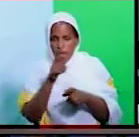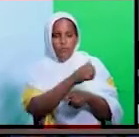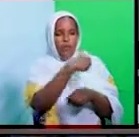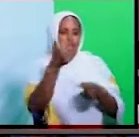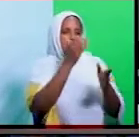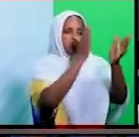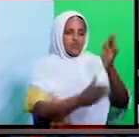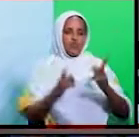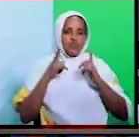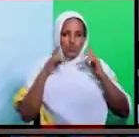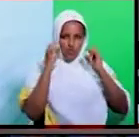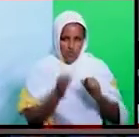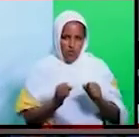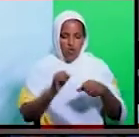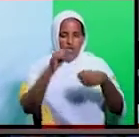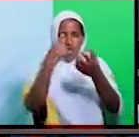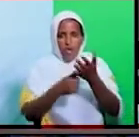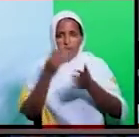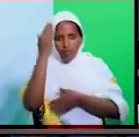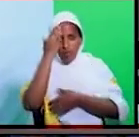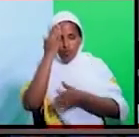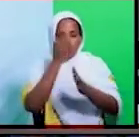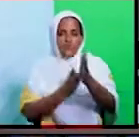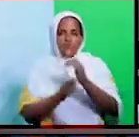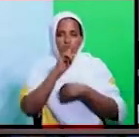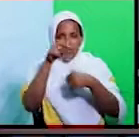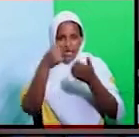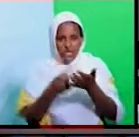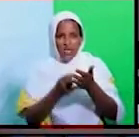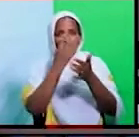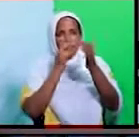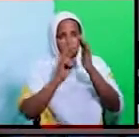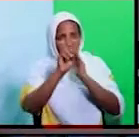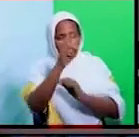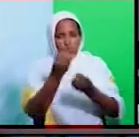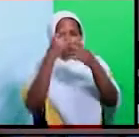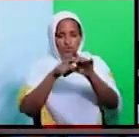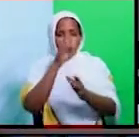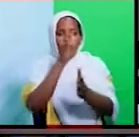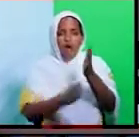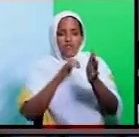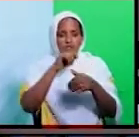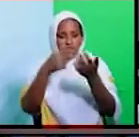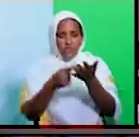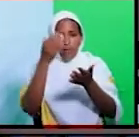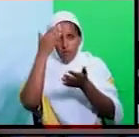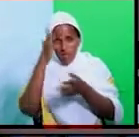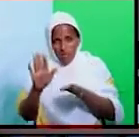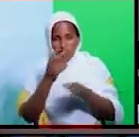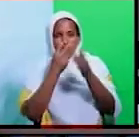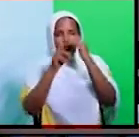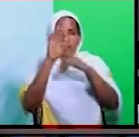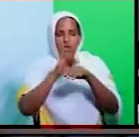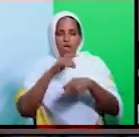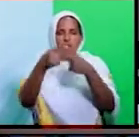መልእክቱን ልክ በቃሉ አማካይነት እሱ እኛ እንድናውቀው እንድንረዳው የፈለገው መልእክት ያስተላልፍልናል። ቃሉ